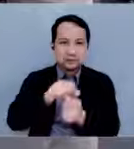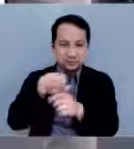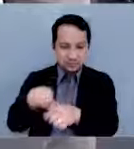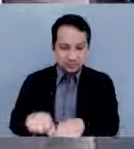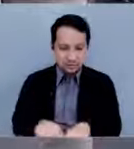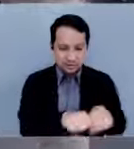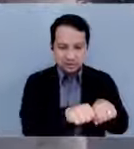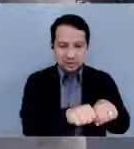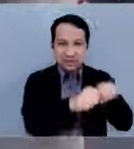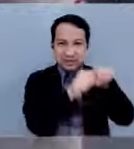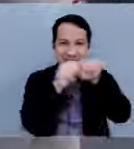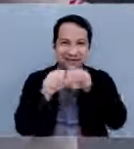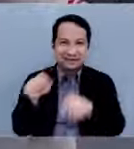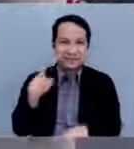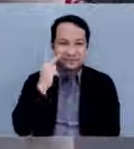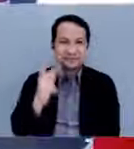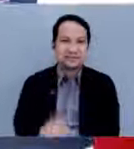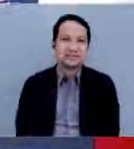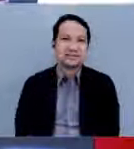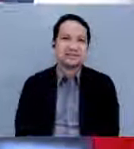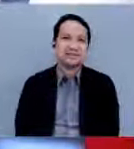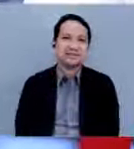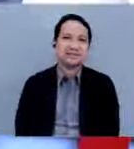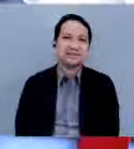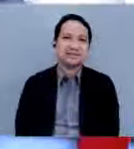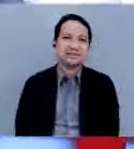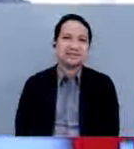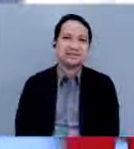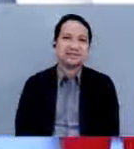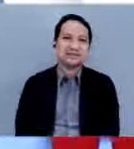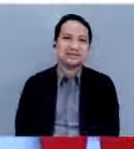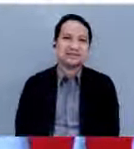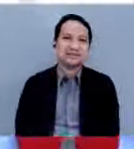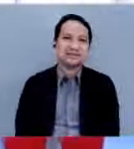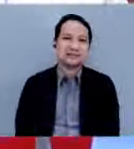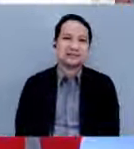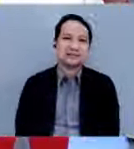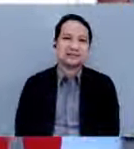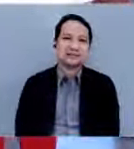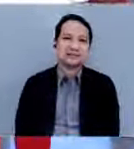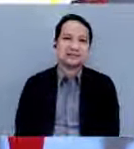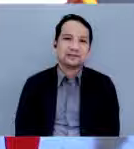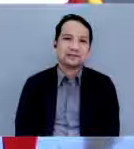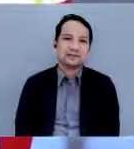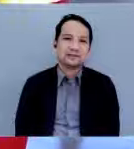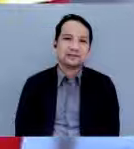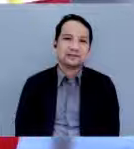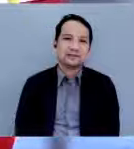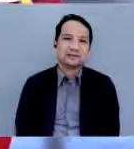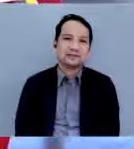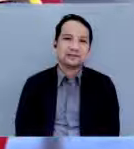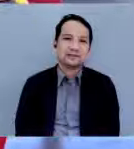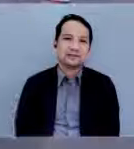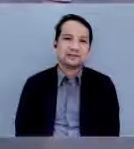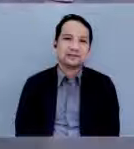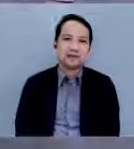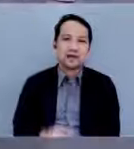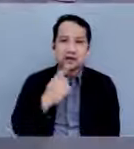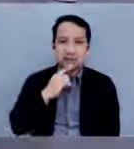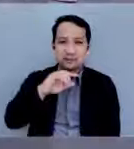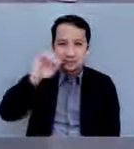9 o'clock lang po si Justin. There. So, hindi ko kaya 6 o'clock. Ang pinaka-target natin is orbital. Oh, so, para